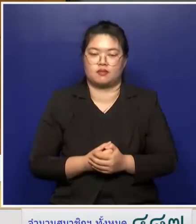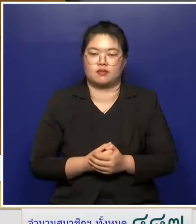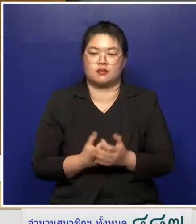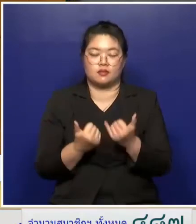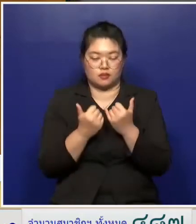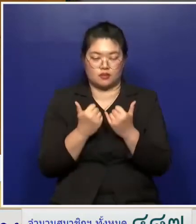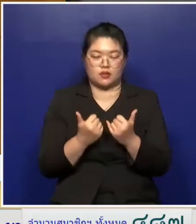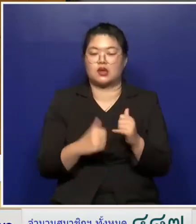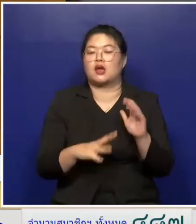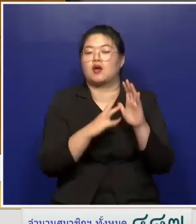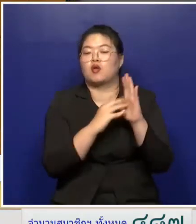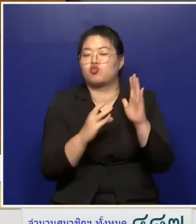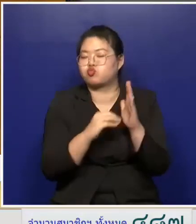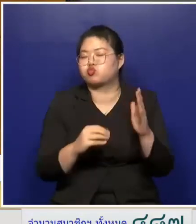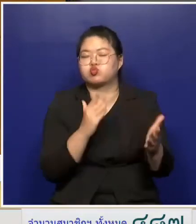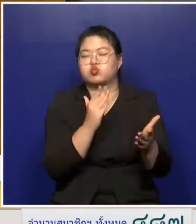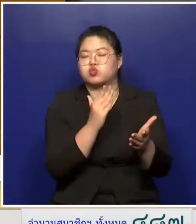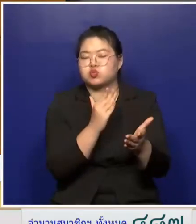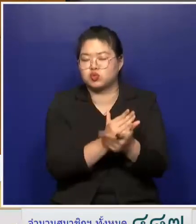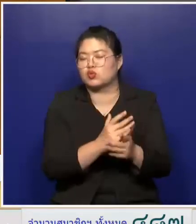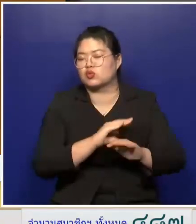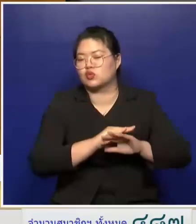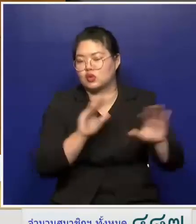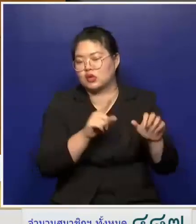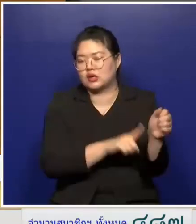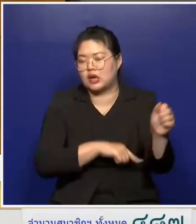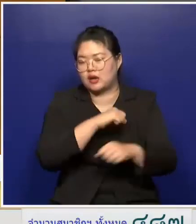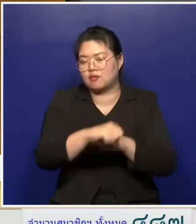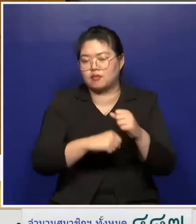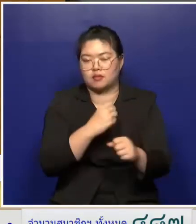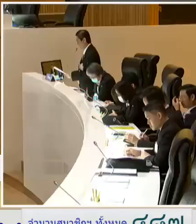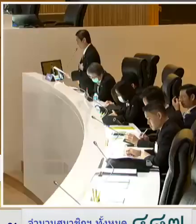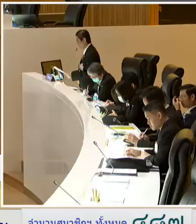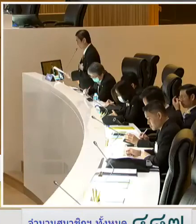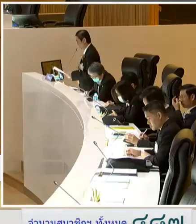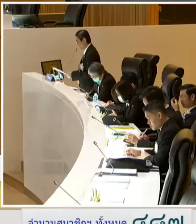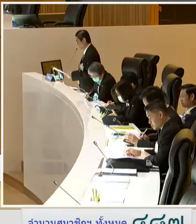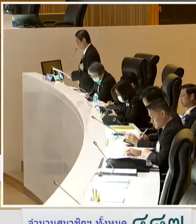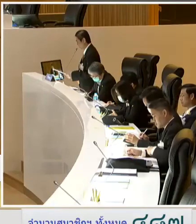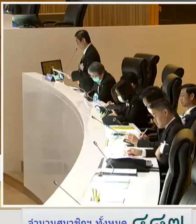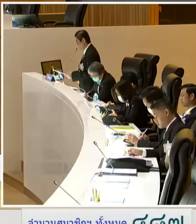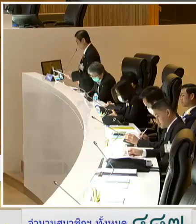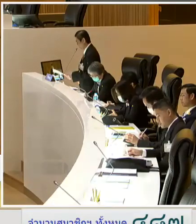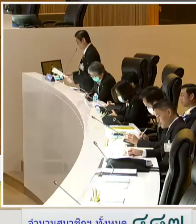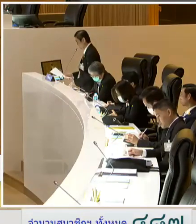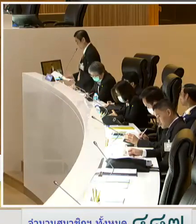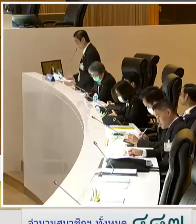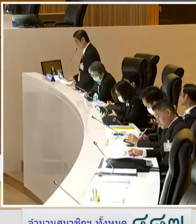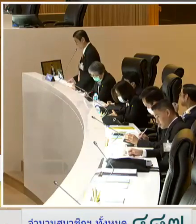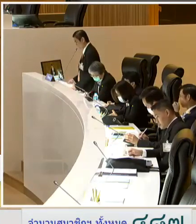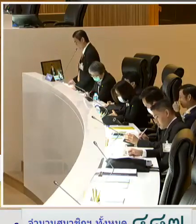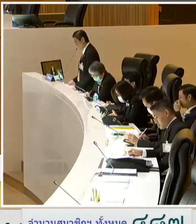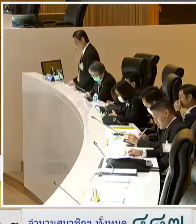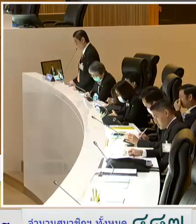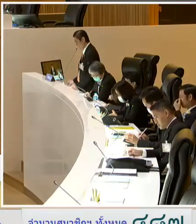จัดนี้มา 4 ปีครัก็ไม่ไดมกจแลสแระเภทนี้เป็นการต่อนเรื่องมา 4 ปีแล้วก็ขอญาต